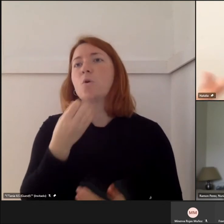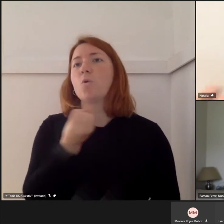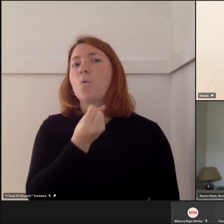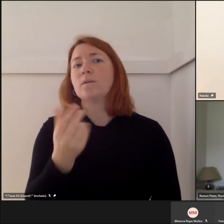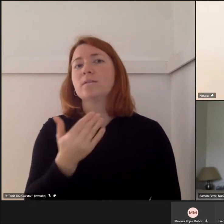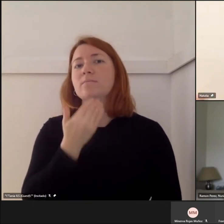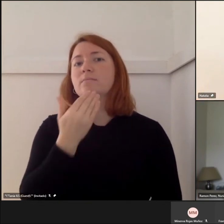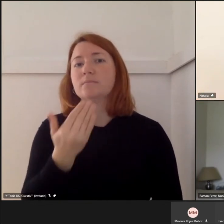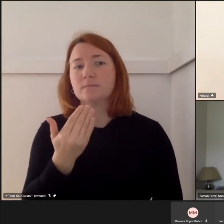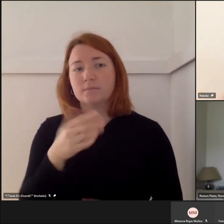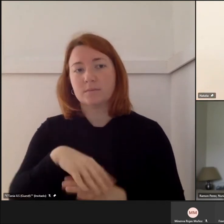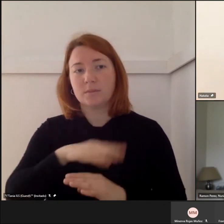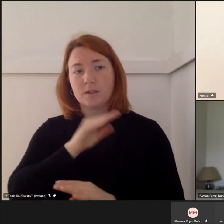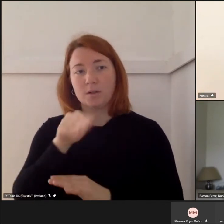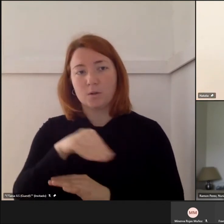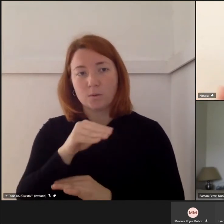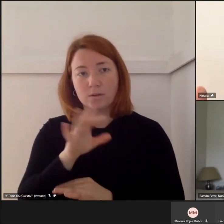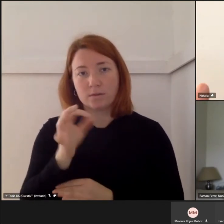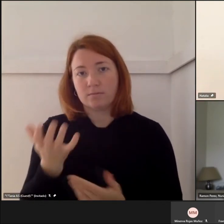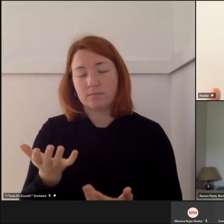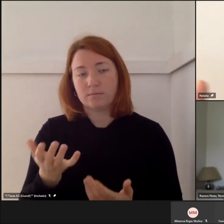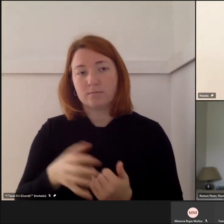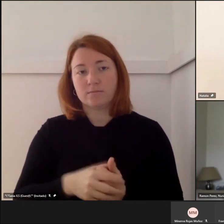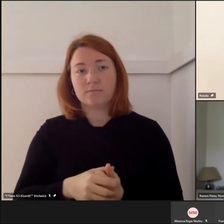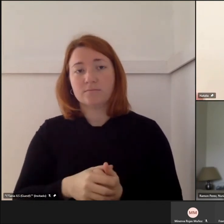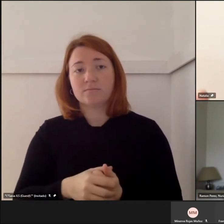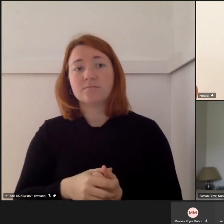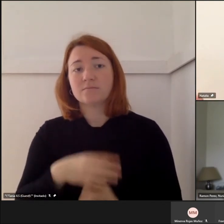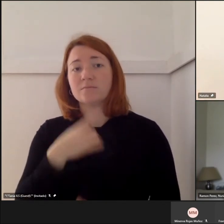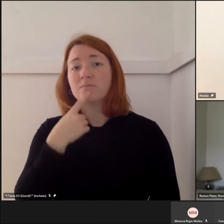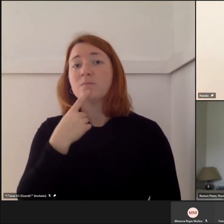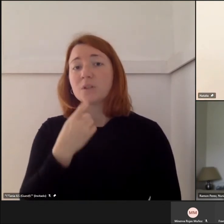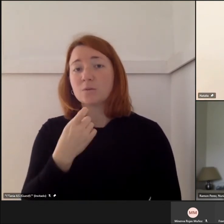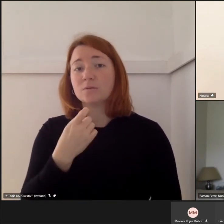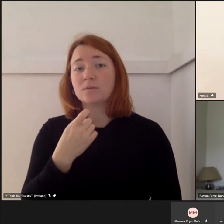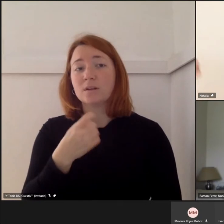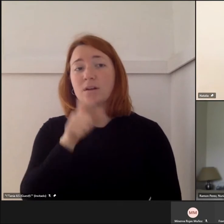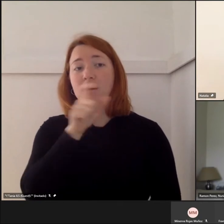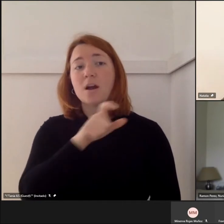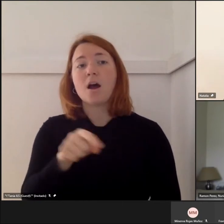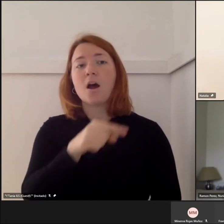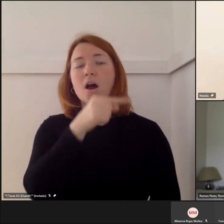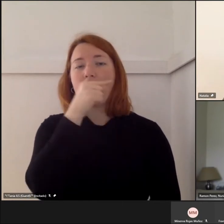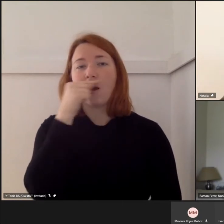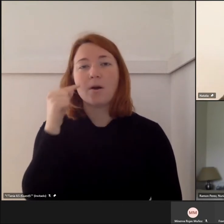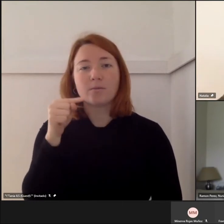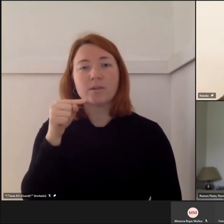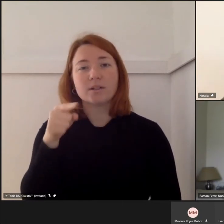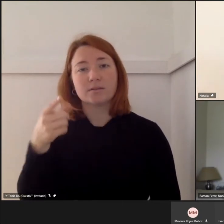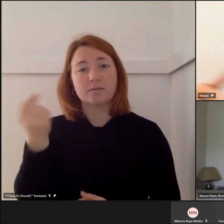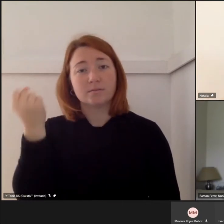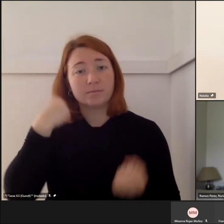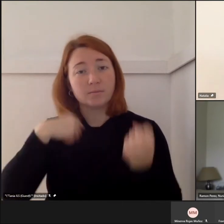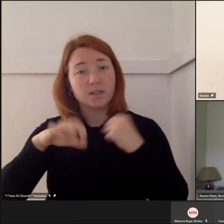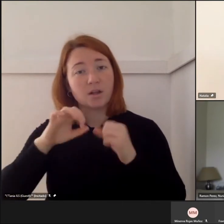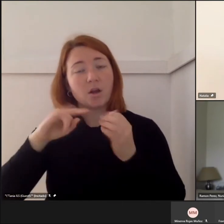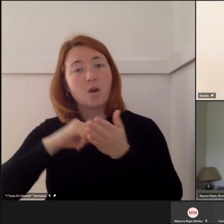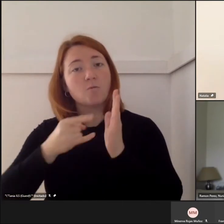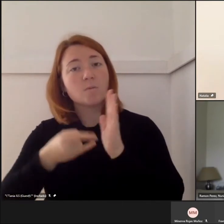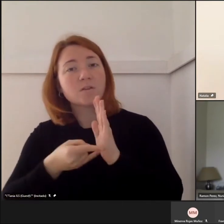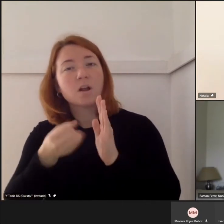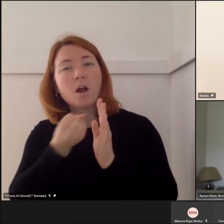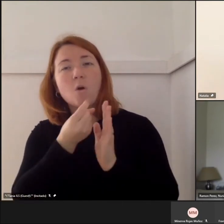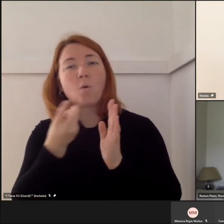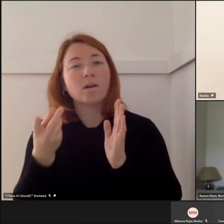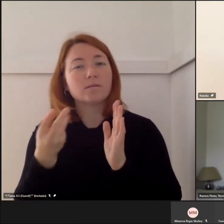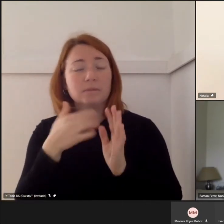un recull de bones pràctiques d'empreses, no? Pues la pregunta era quants homes s'han demanat, no, aquestes bones pràctiques o aquestes mesures de conciliació, i el